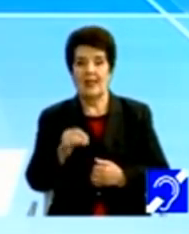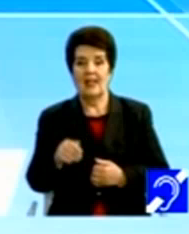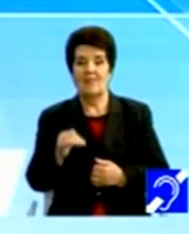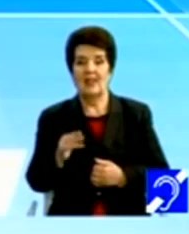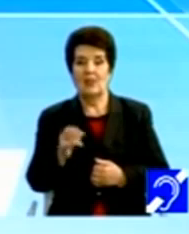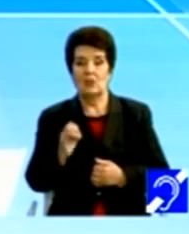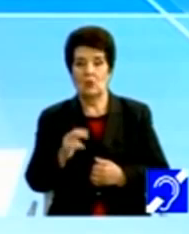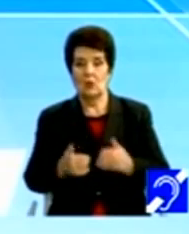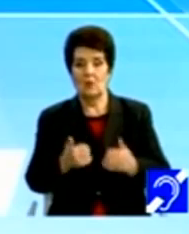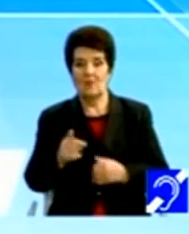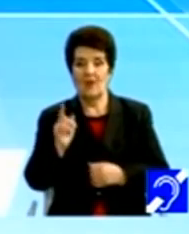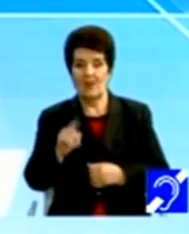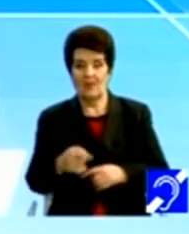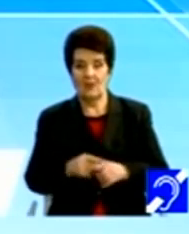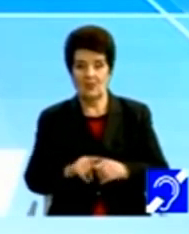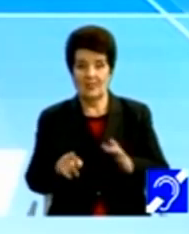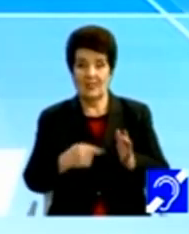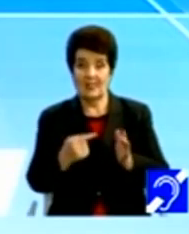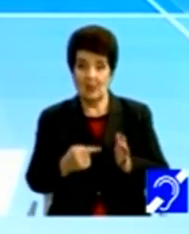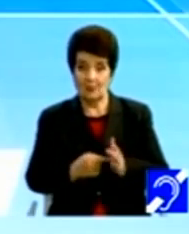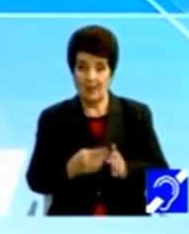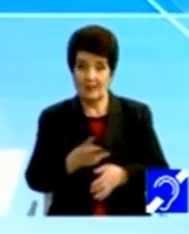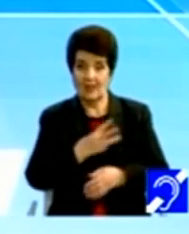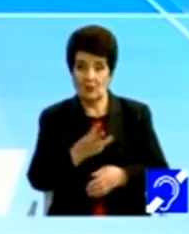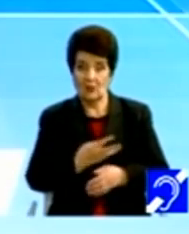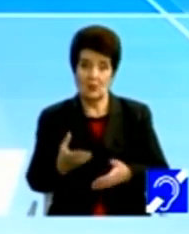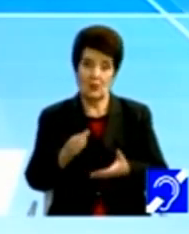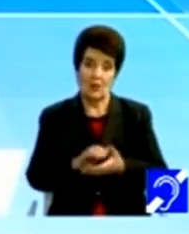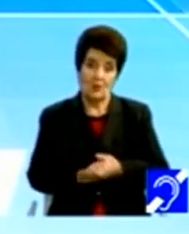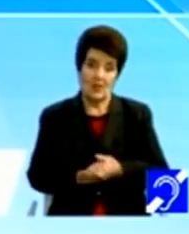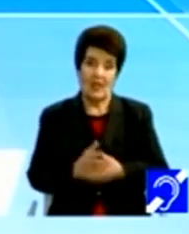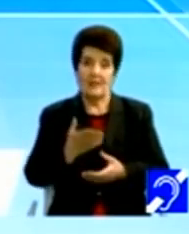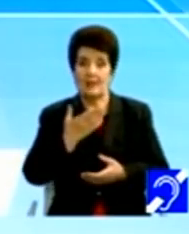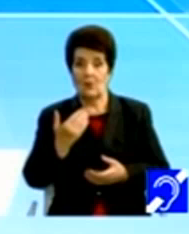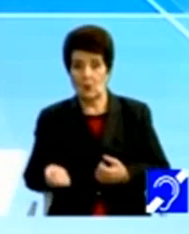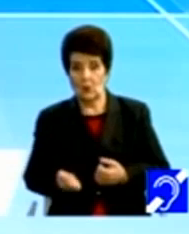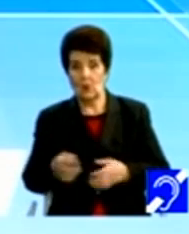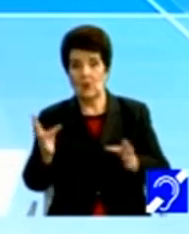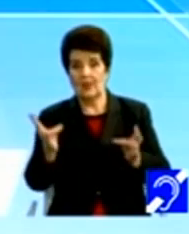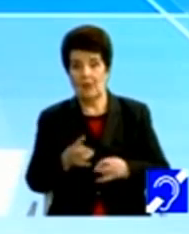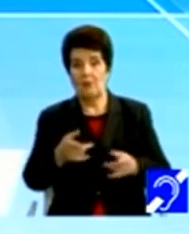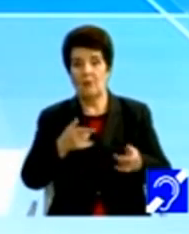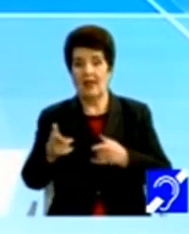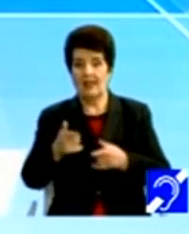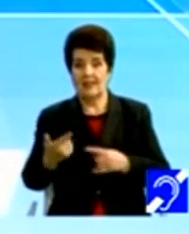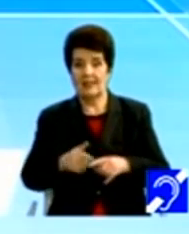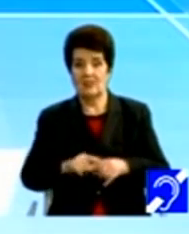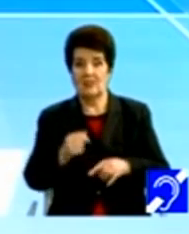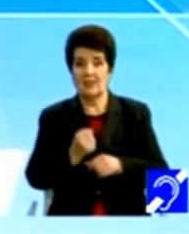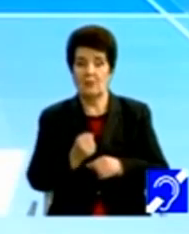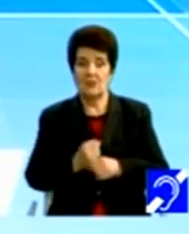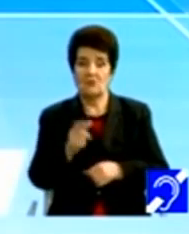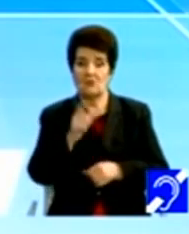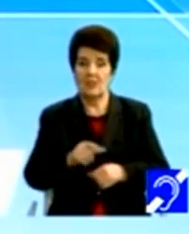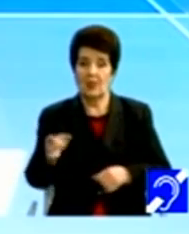fi tocmai pe această întrebare, dacă își doresc oamenii unirea sau nu. Și acest lucru trebuie pregătit pentru că cetățenii Republicii